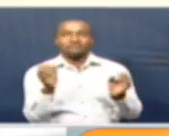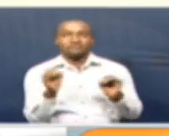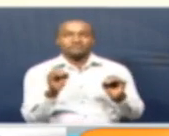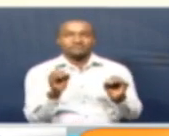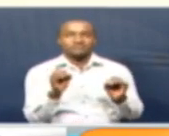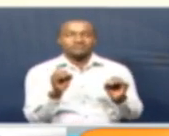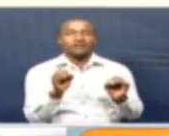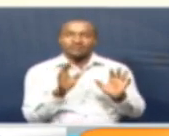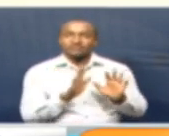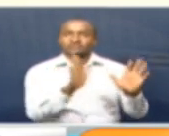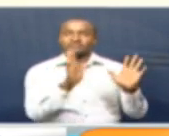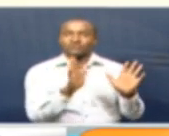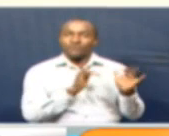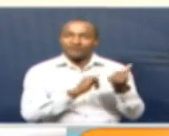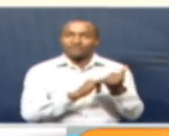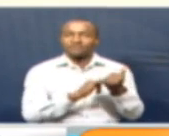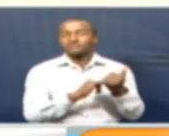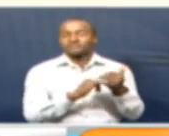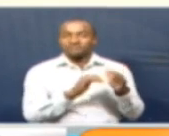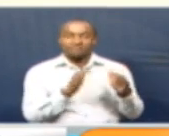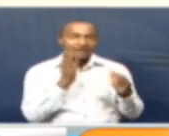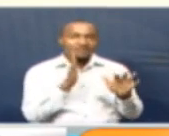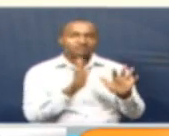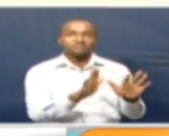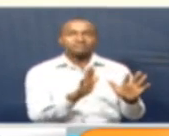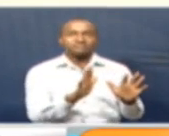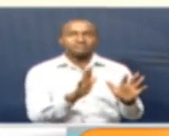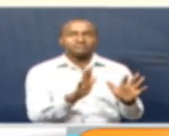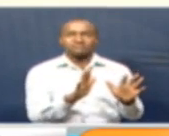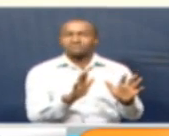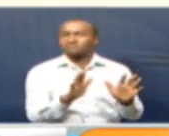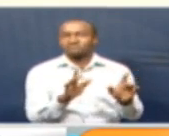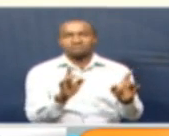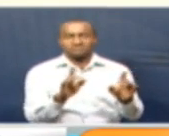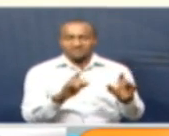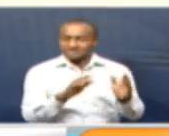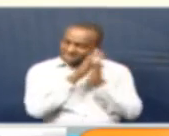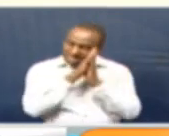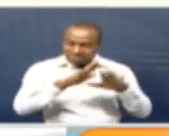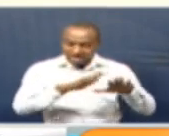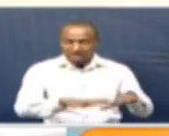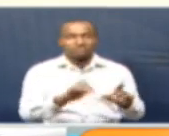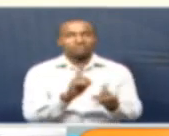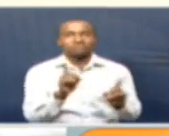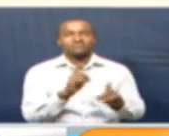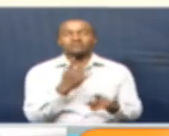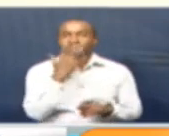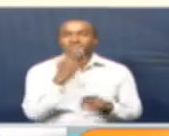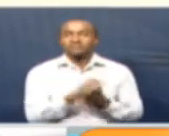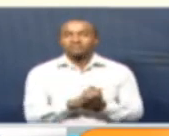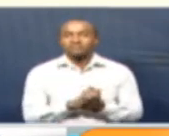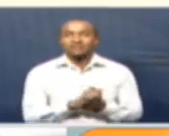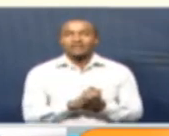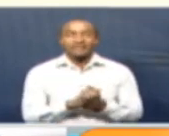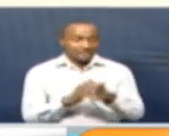haiwezekani kumwacha mamako ndani ya nyumba eti achukua godoro pale umlezie pale chini eti akalale. Hiyo inakuwa ni aibu. Lakini kuna mama wana macho